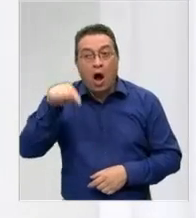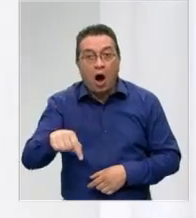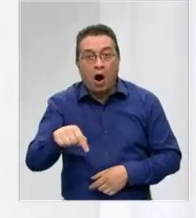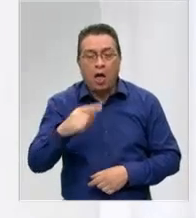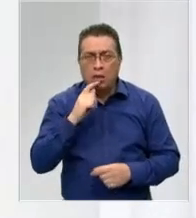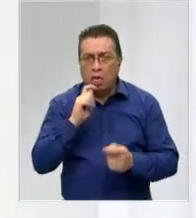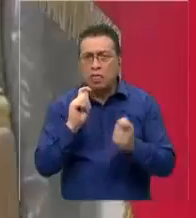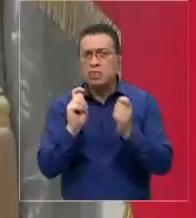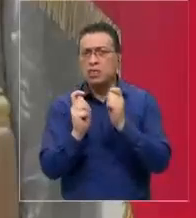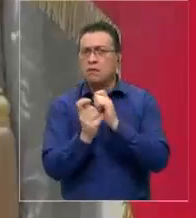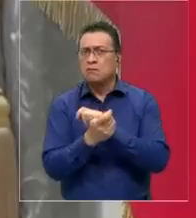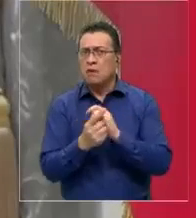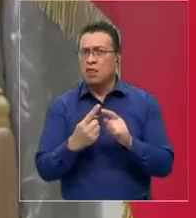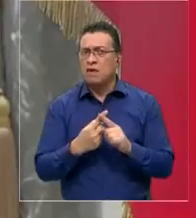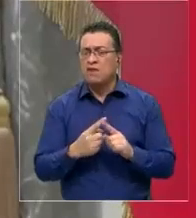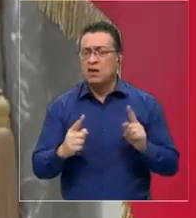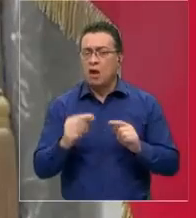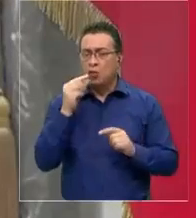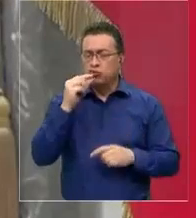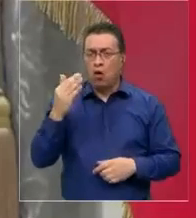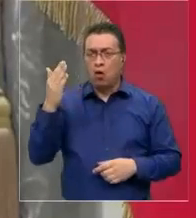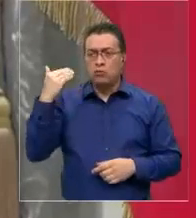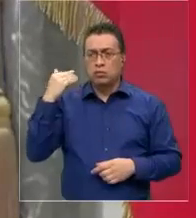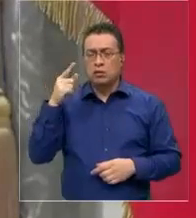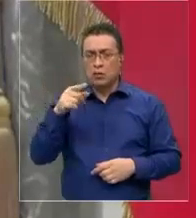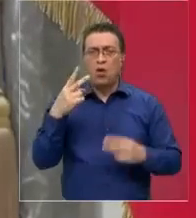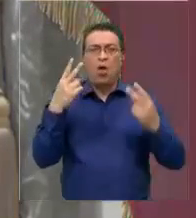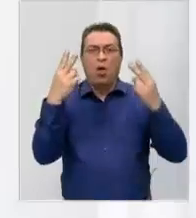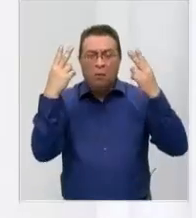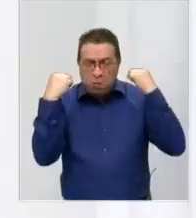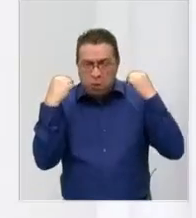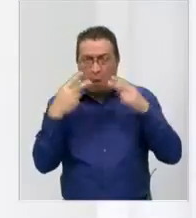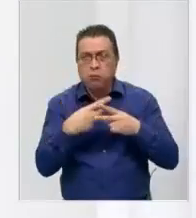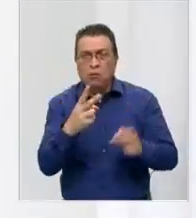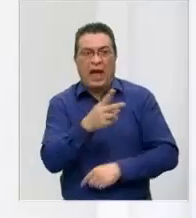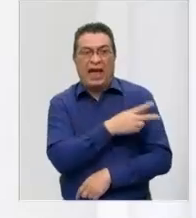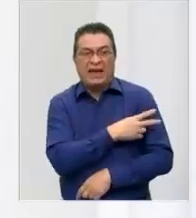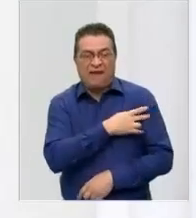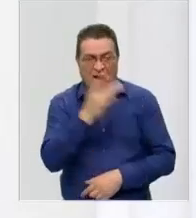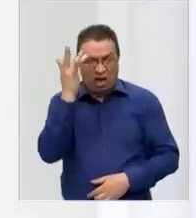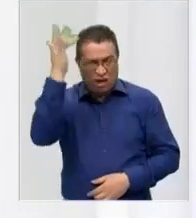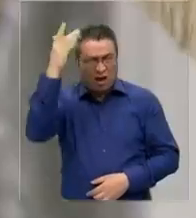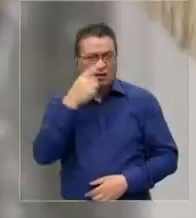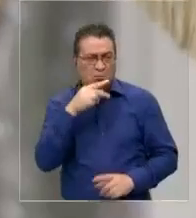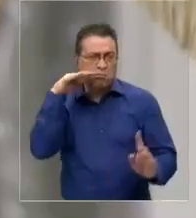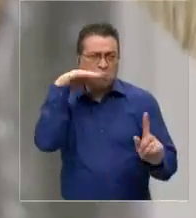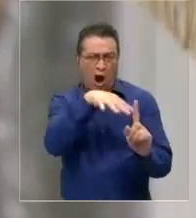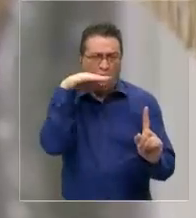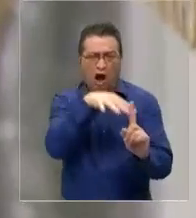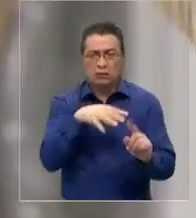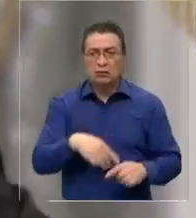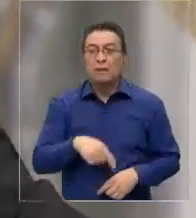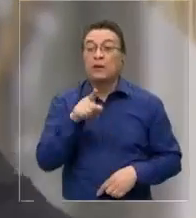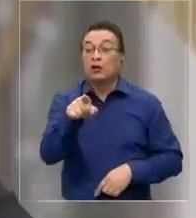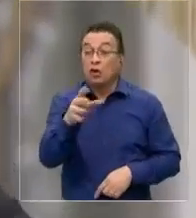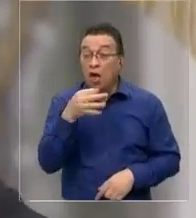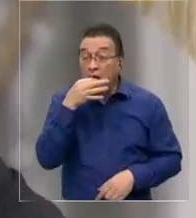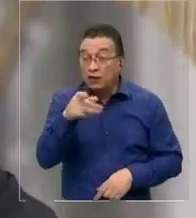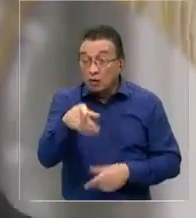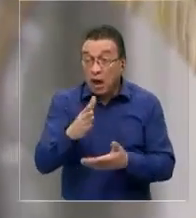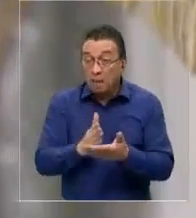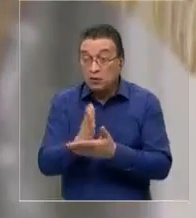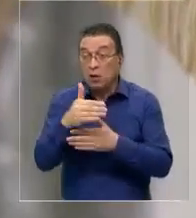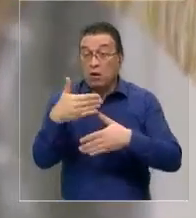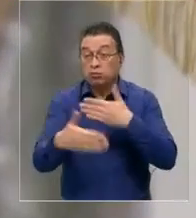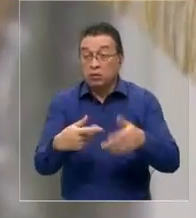una cara diferente. Hace unos días humilló en público a su jefe de inteligencia. ¿En противном случае вы